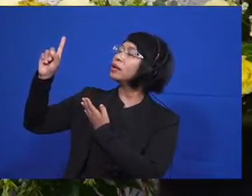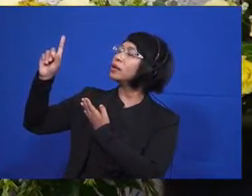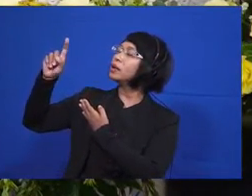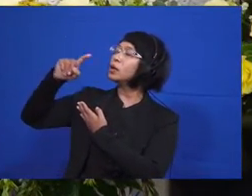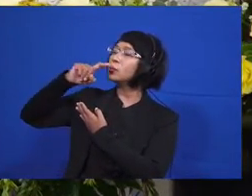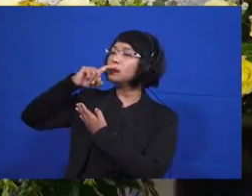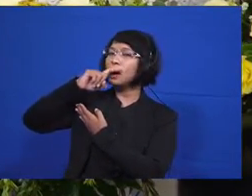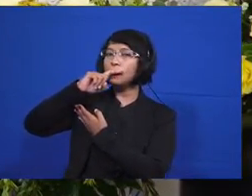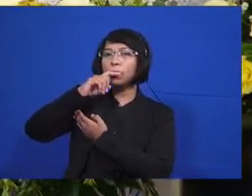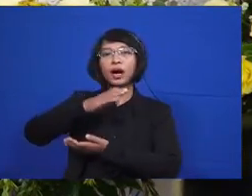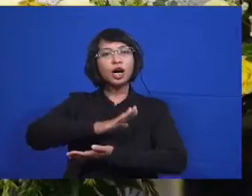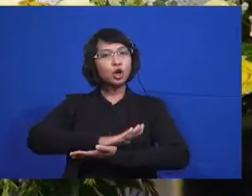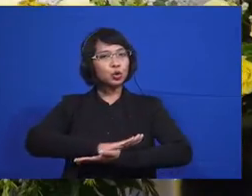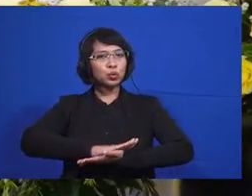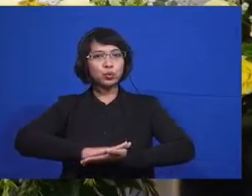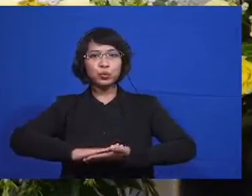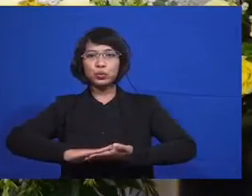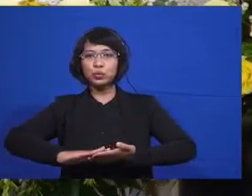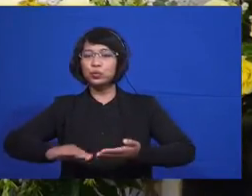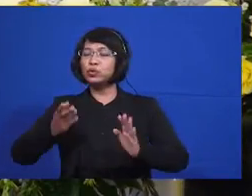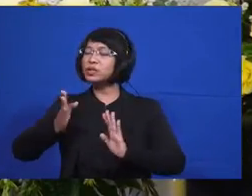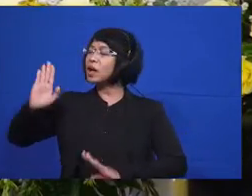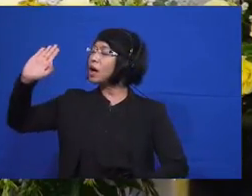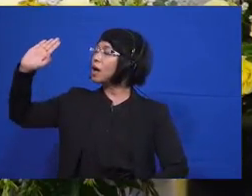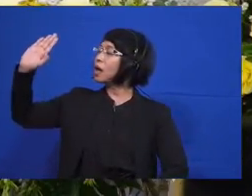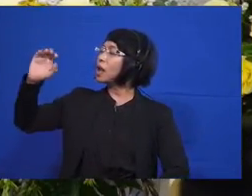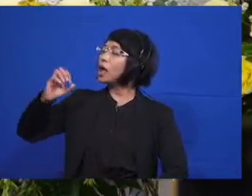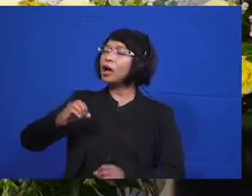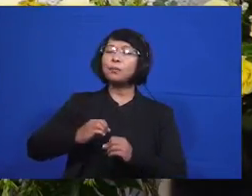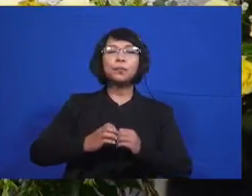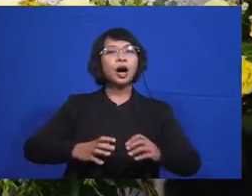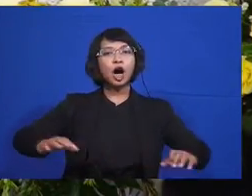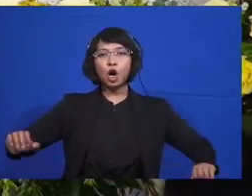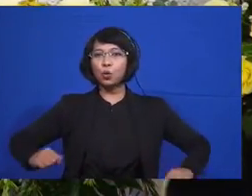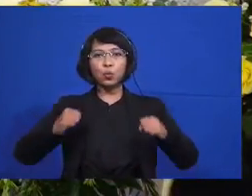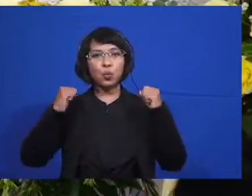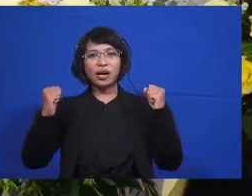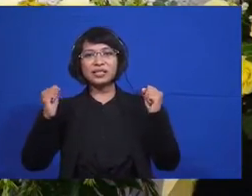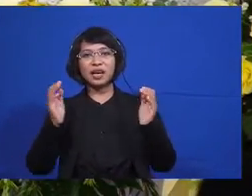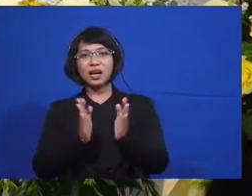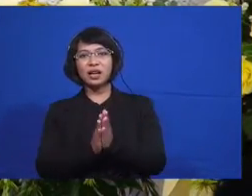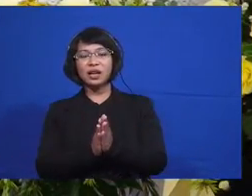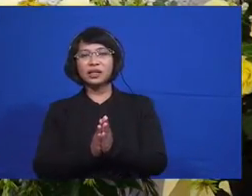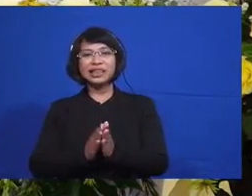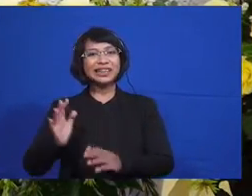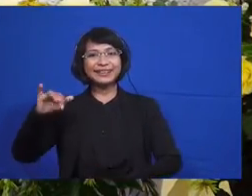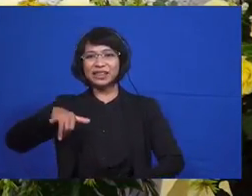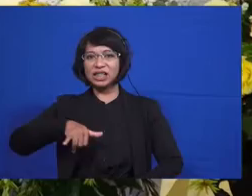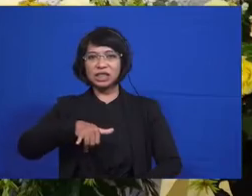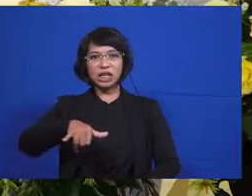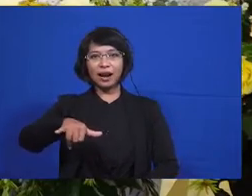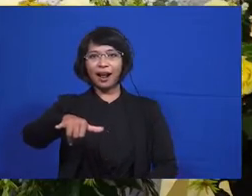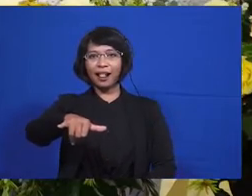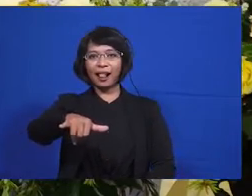Bapa yang kudus, Allah yang Maha Kuasa dan kekal.